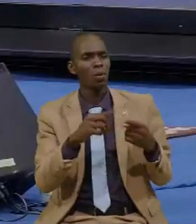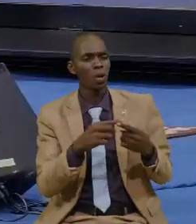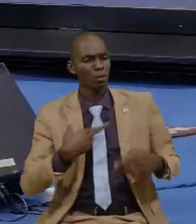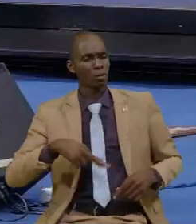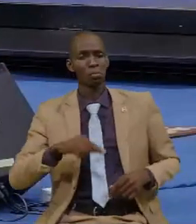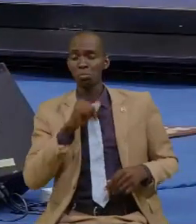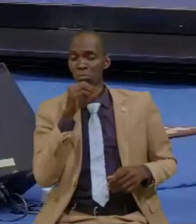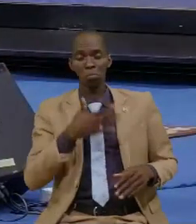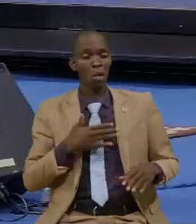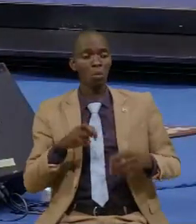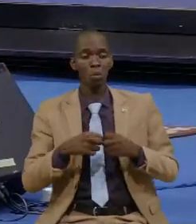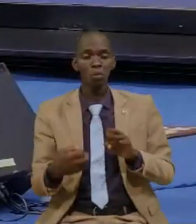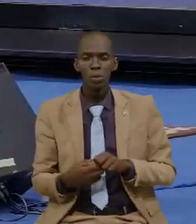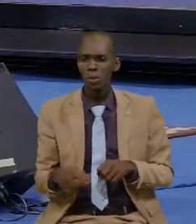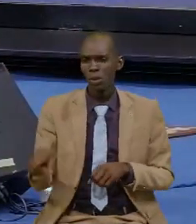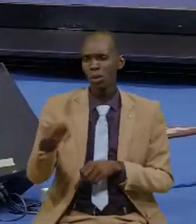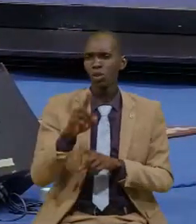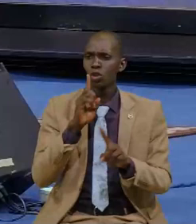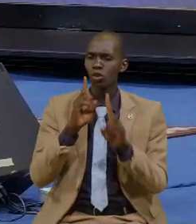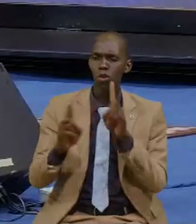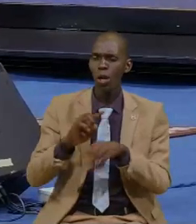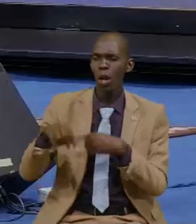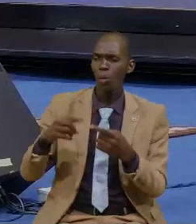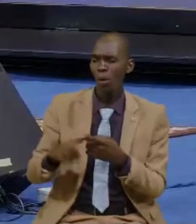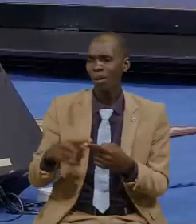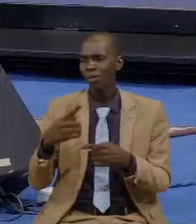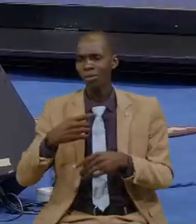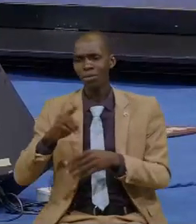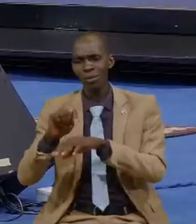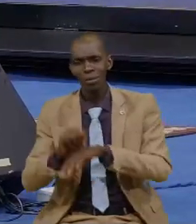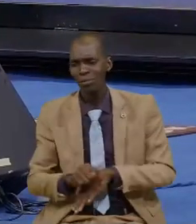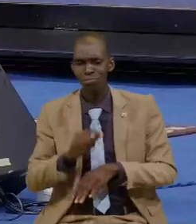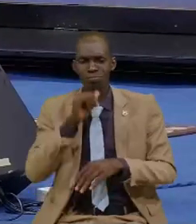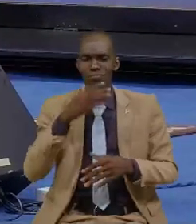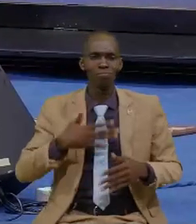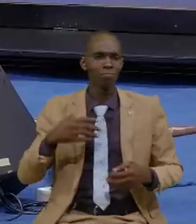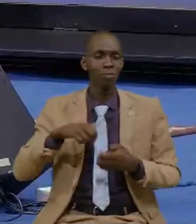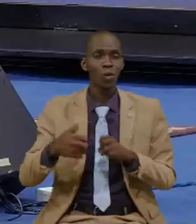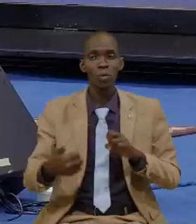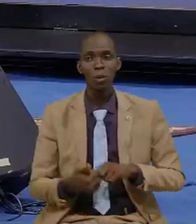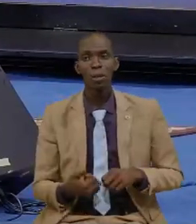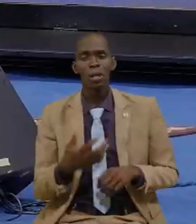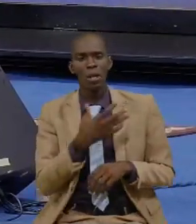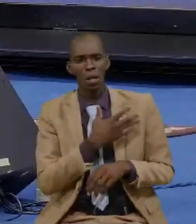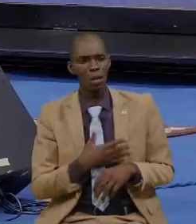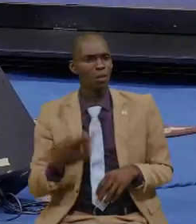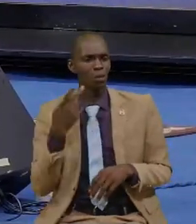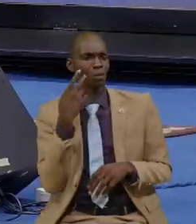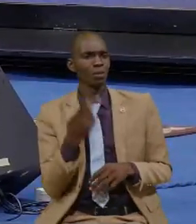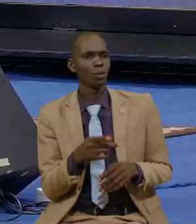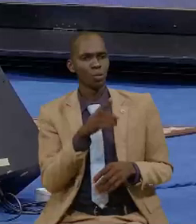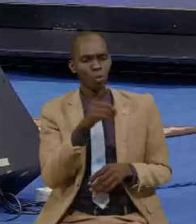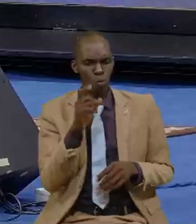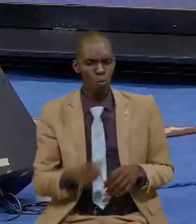la théologie, mais ce n'est pas votre affaire. On discute la façon dont le prédicateur doit se tenir